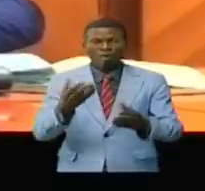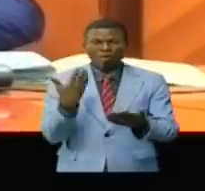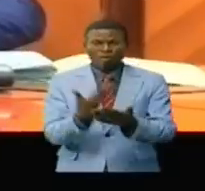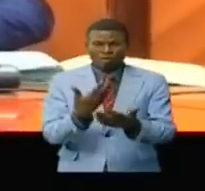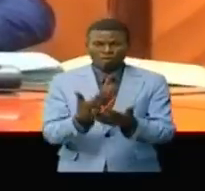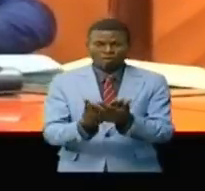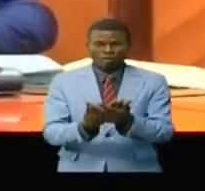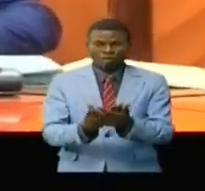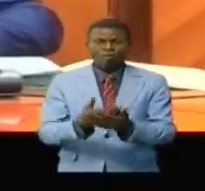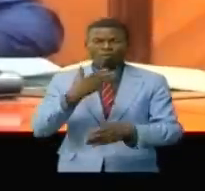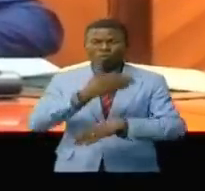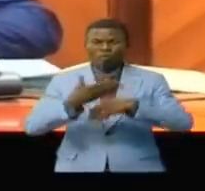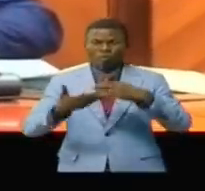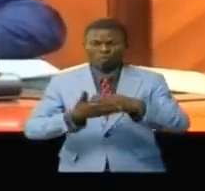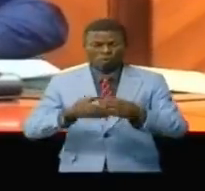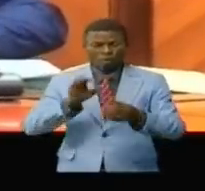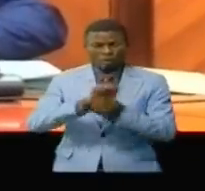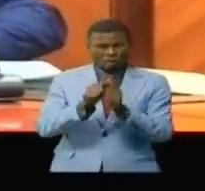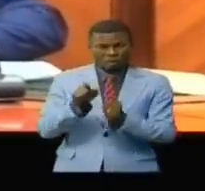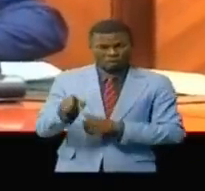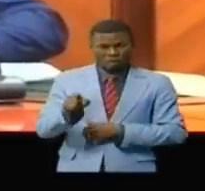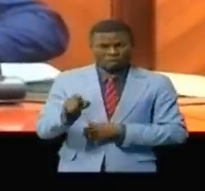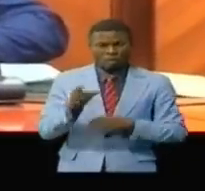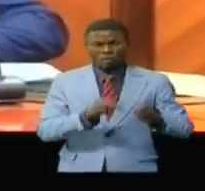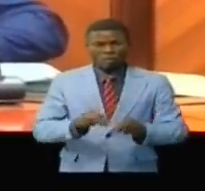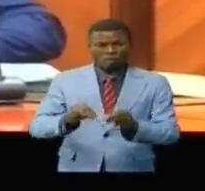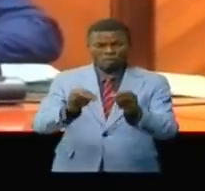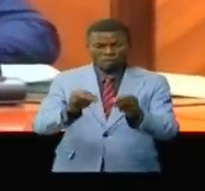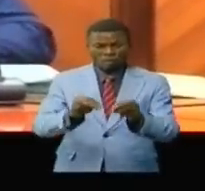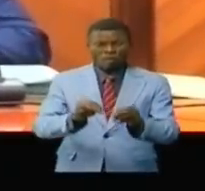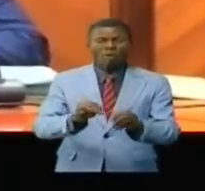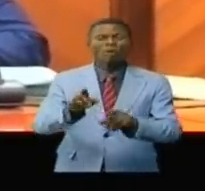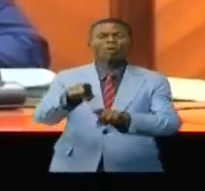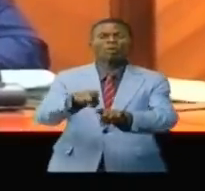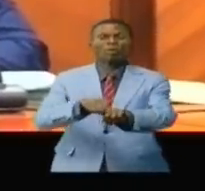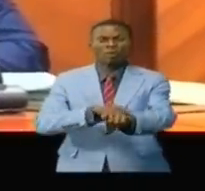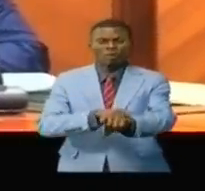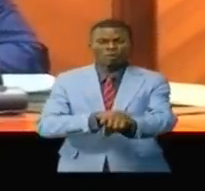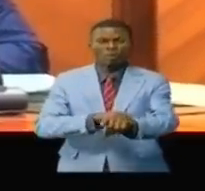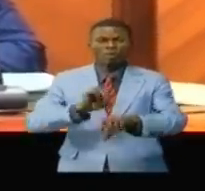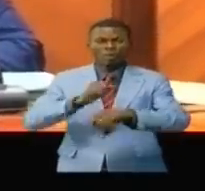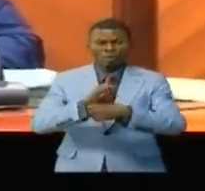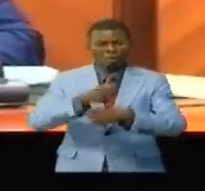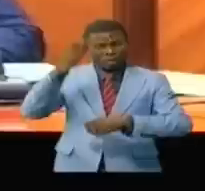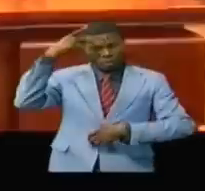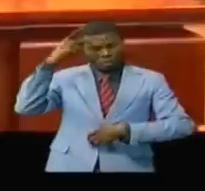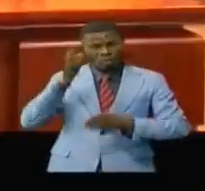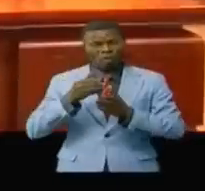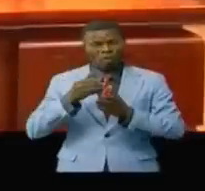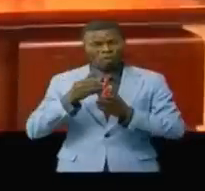à la mise en œuvre d'actions ciblées et sur le moyen et long terme à la formulation